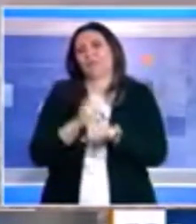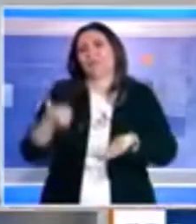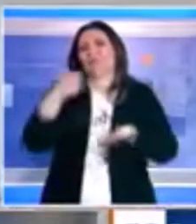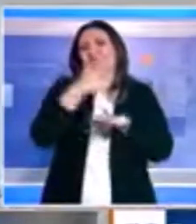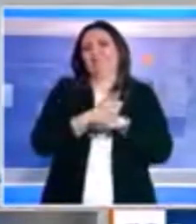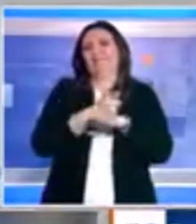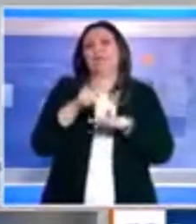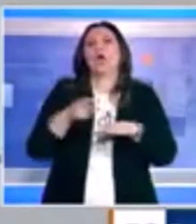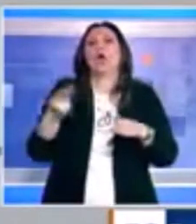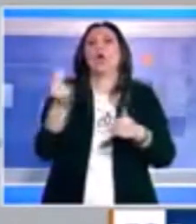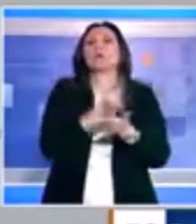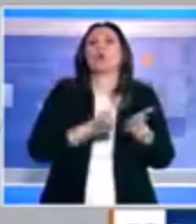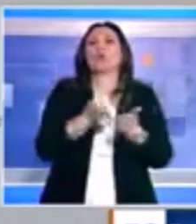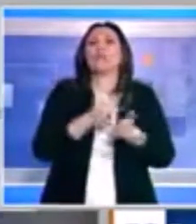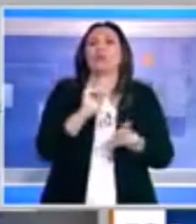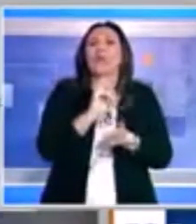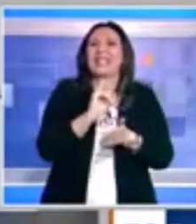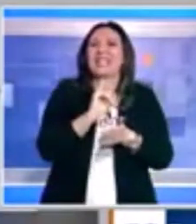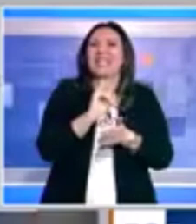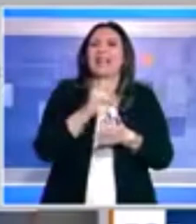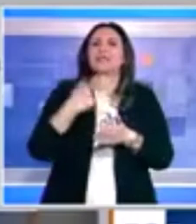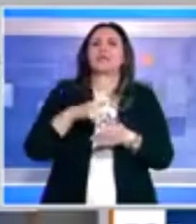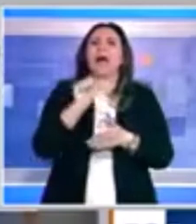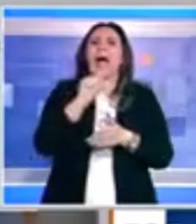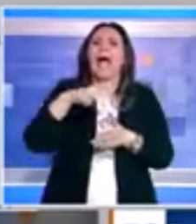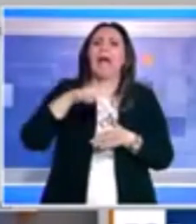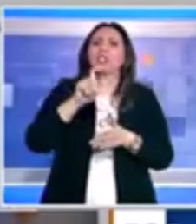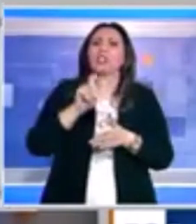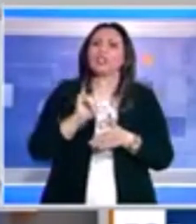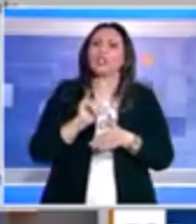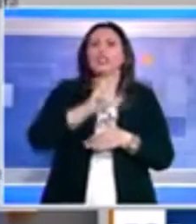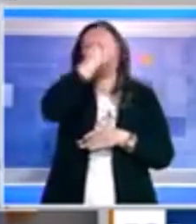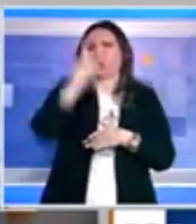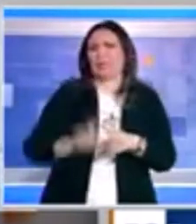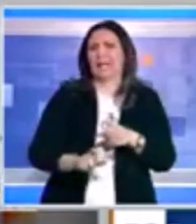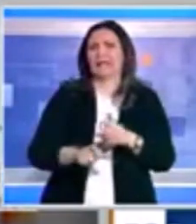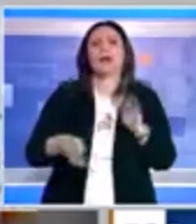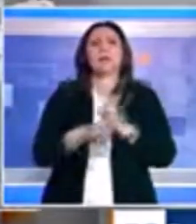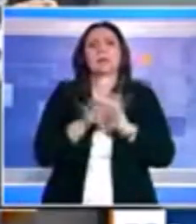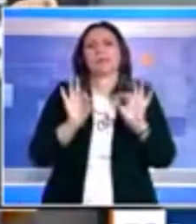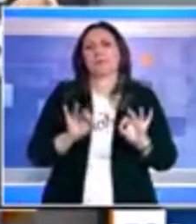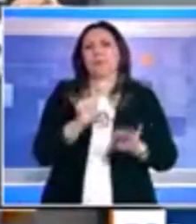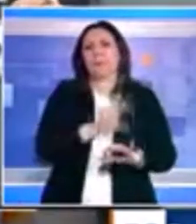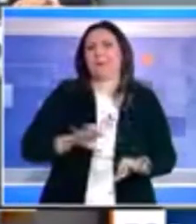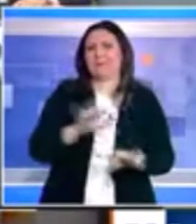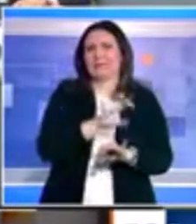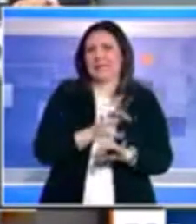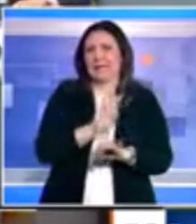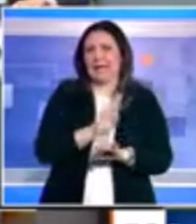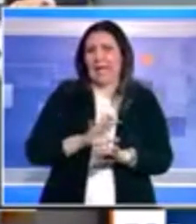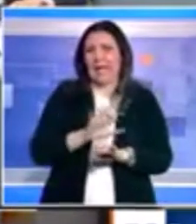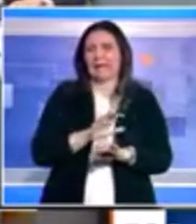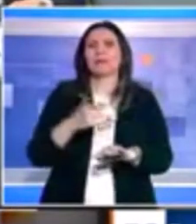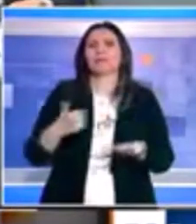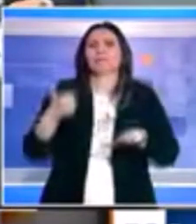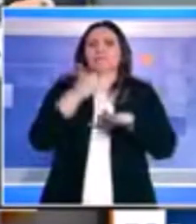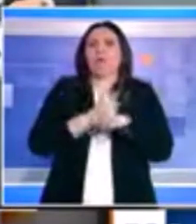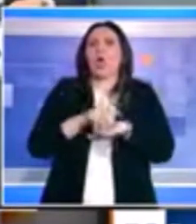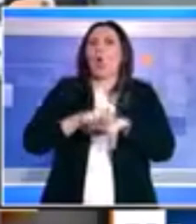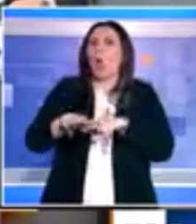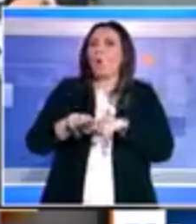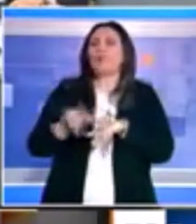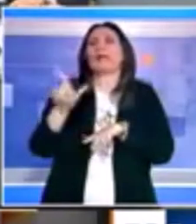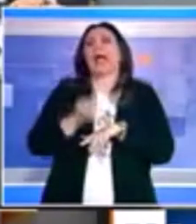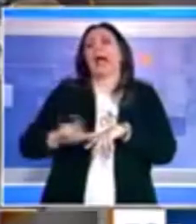Incas Promosso dal lanci in tutta Italia e che parte proprio dalla Basilicata il comune capofila e lavello qui